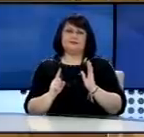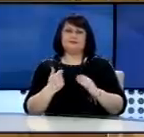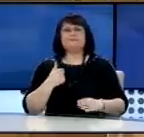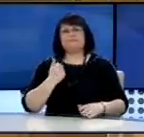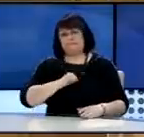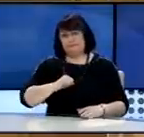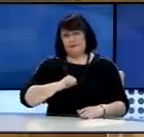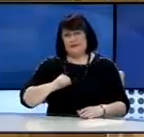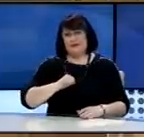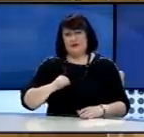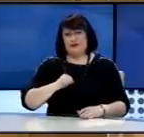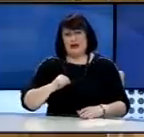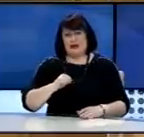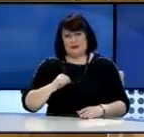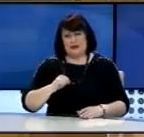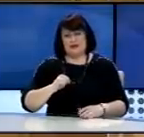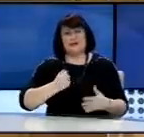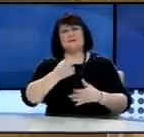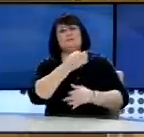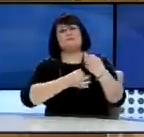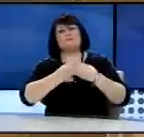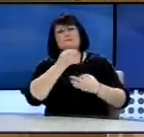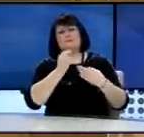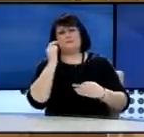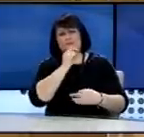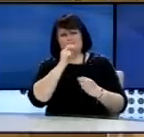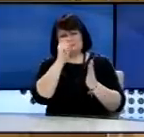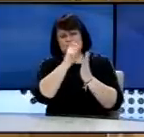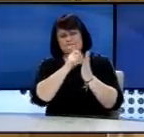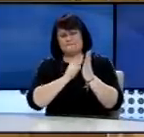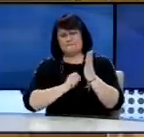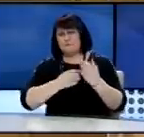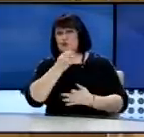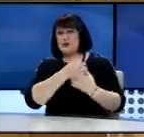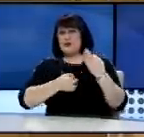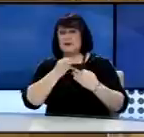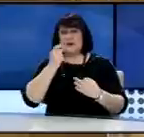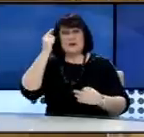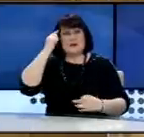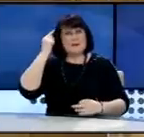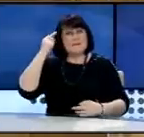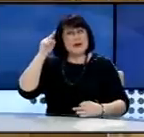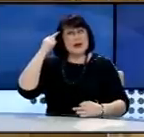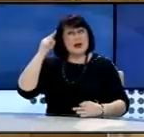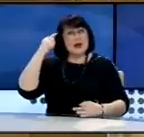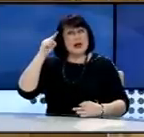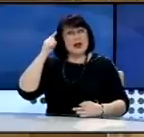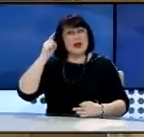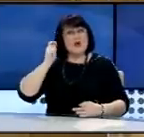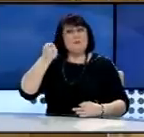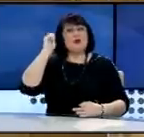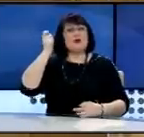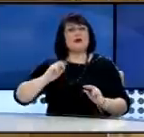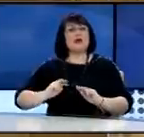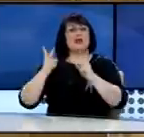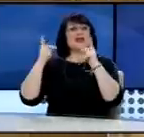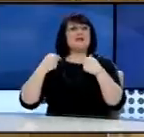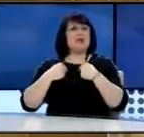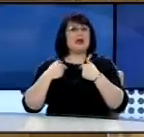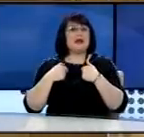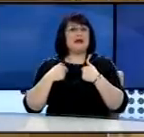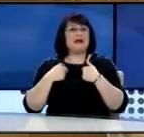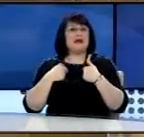Φοβάμαι ότι σε πολλά σημεία της τοποθέτησης του Πρωθυπουργού το μυαλό του ήταν στους πολιτικούς τους αντιπάλους